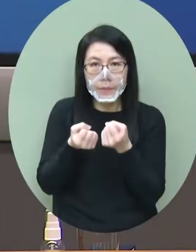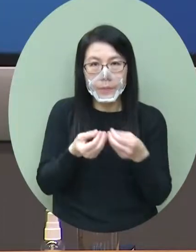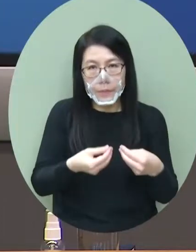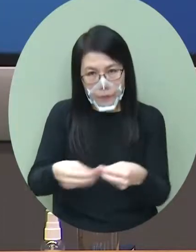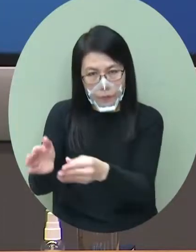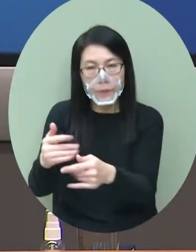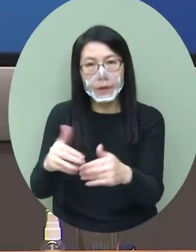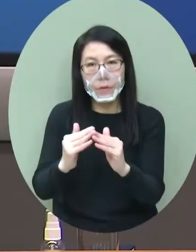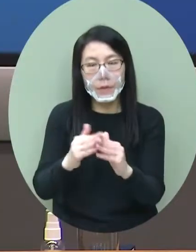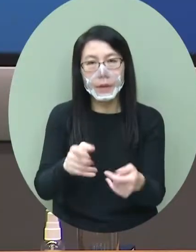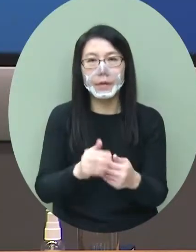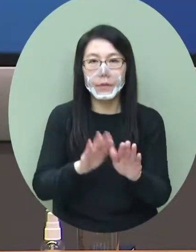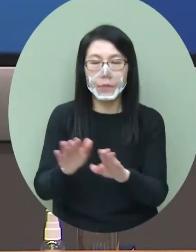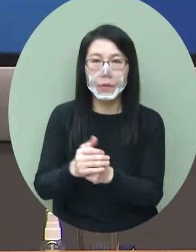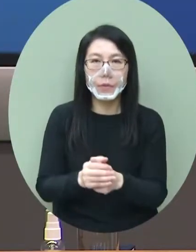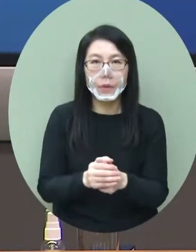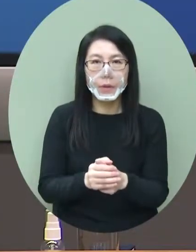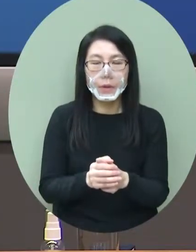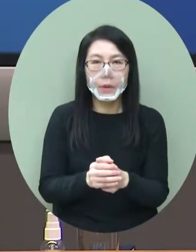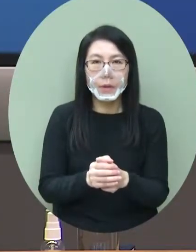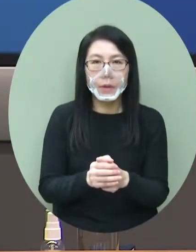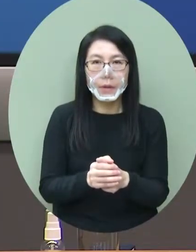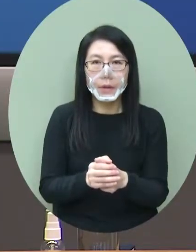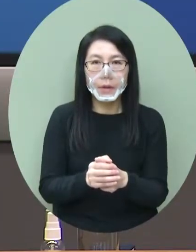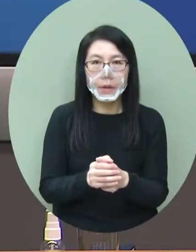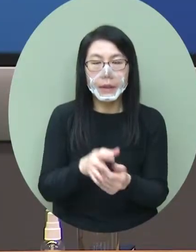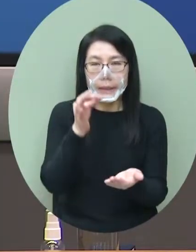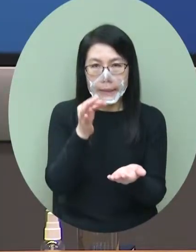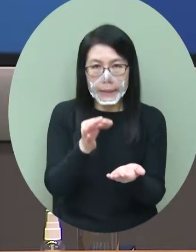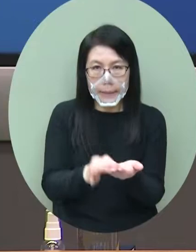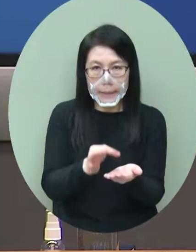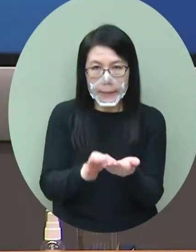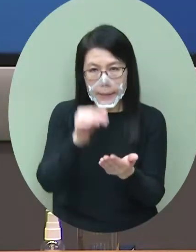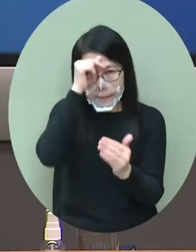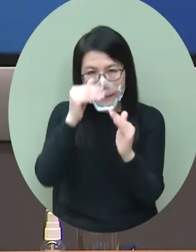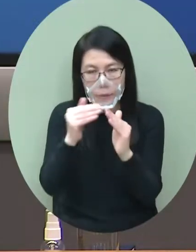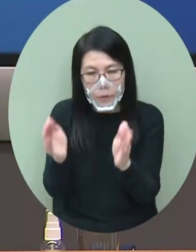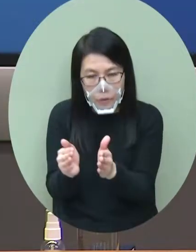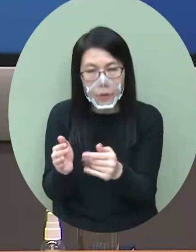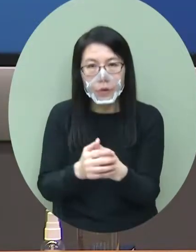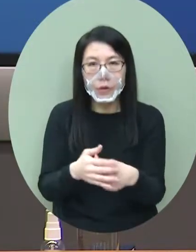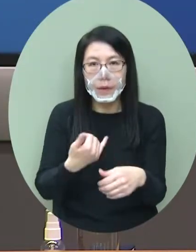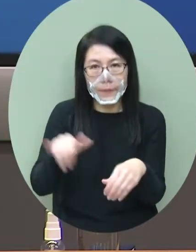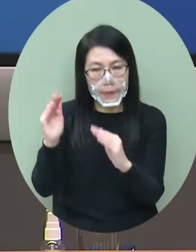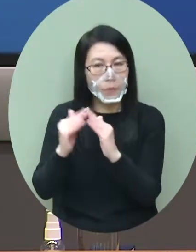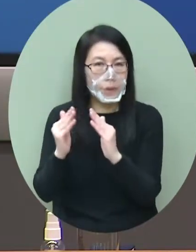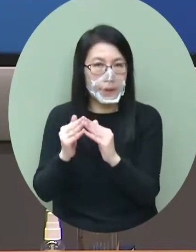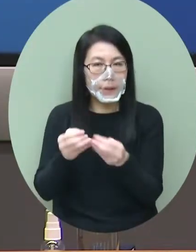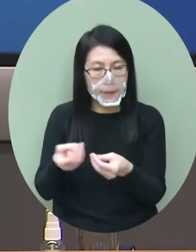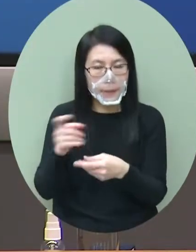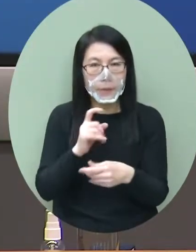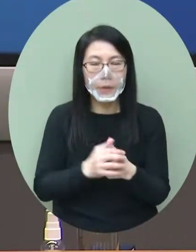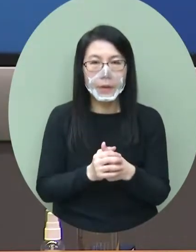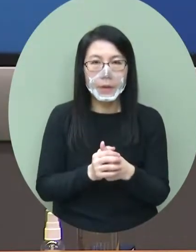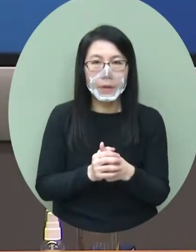排免费的接送服务，把他们送到指定的诊所，并且呢接载他们